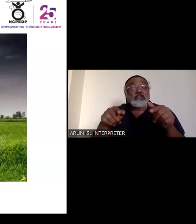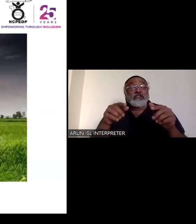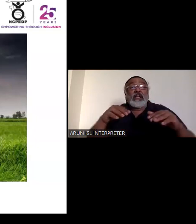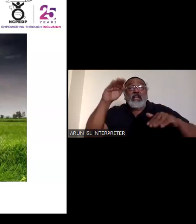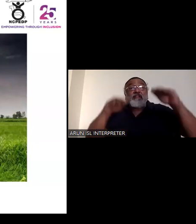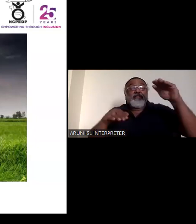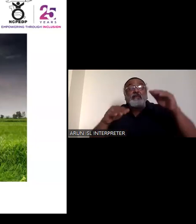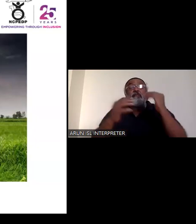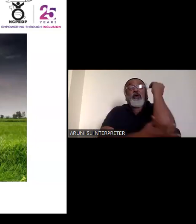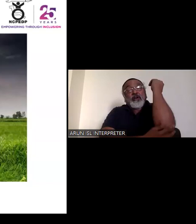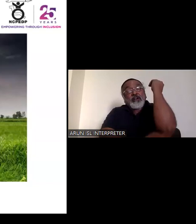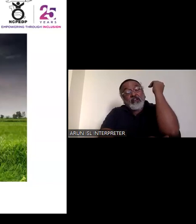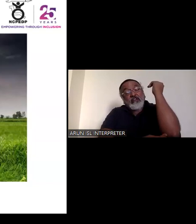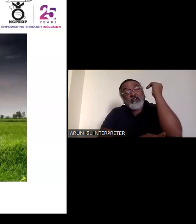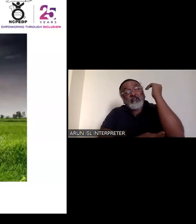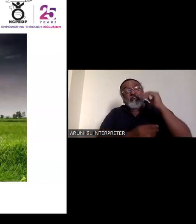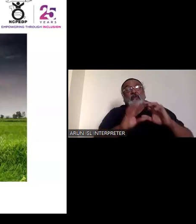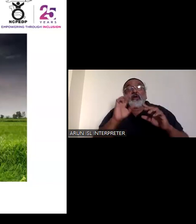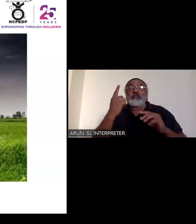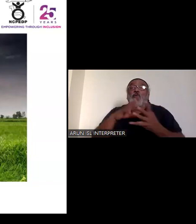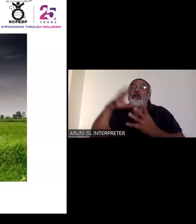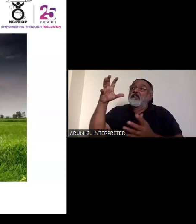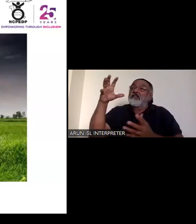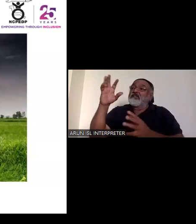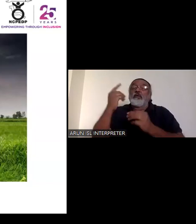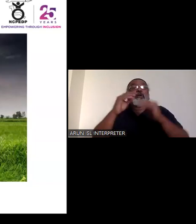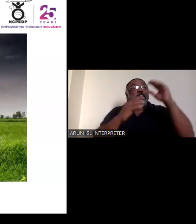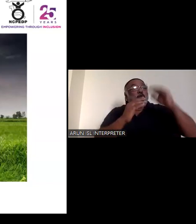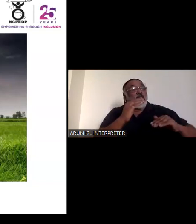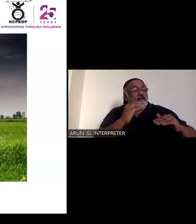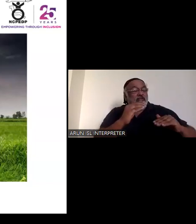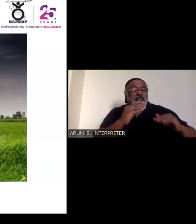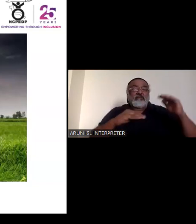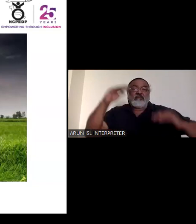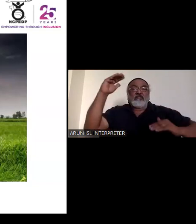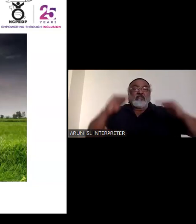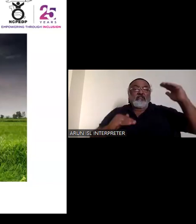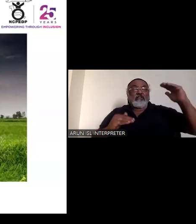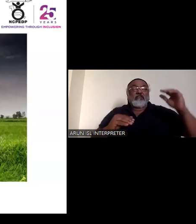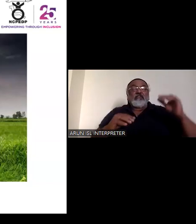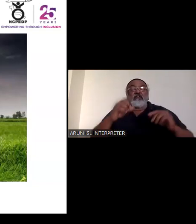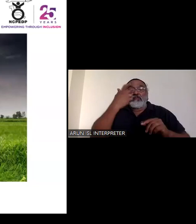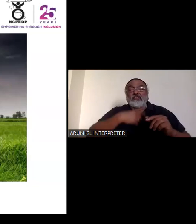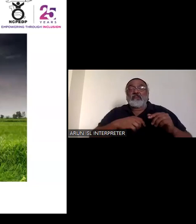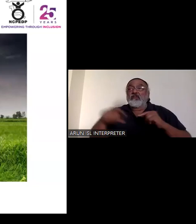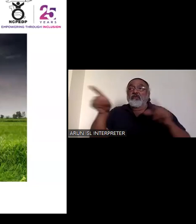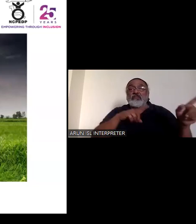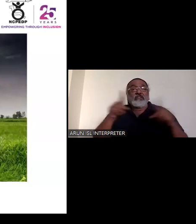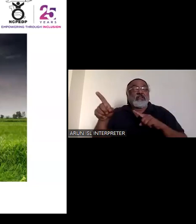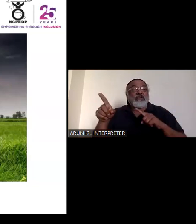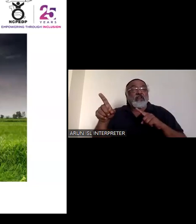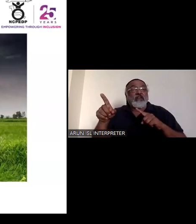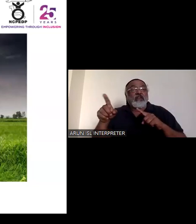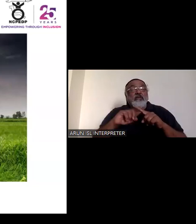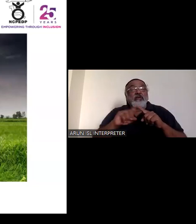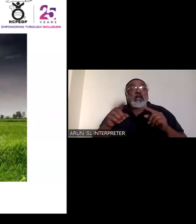poverty. मतलब एक अमीर है तो दूसरा गरीब है. This is relative to one another. ठीक है, और absolute